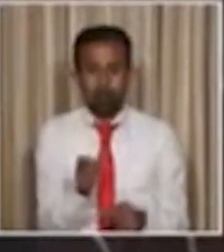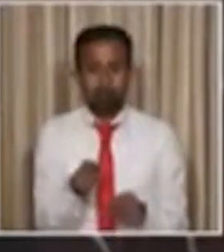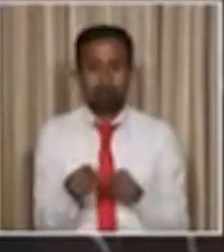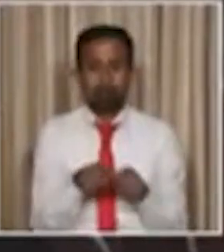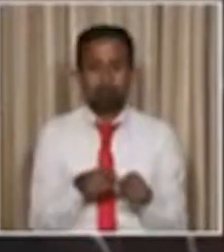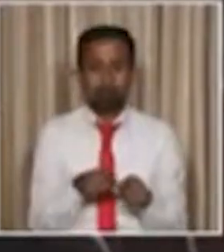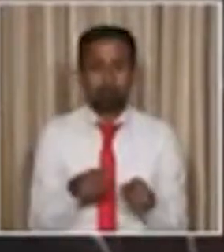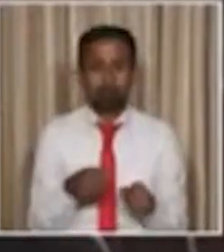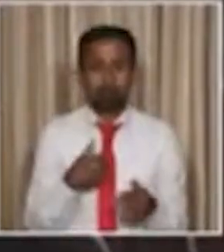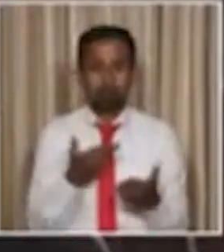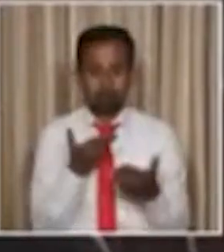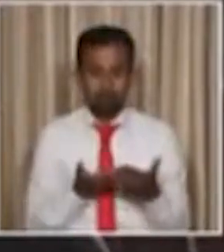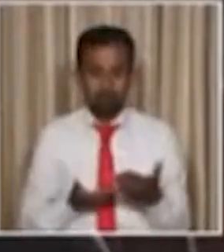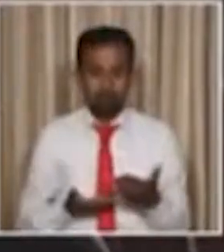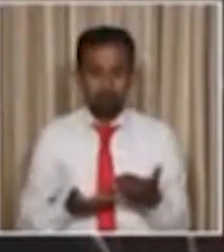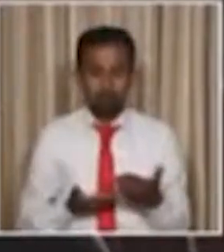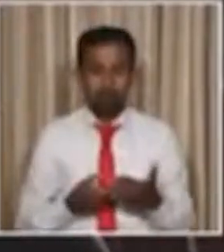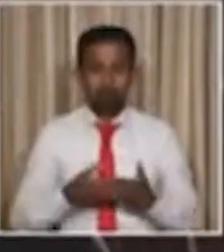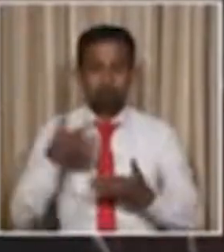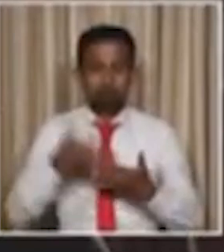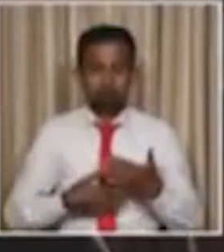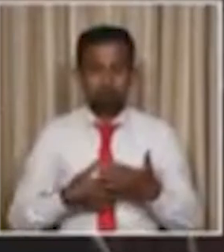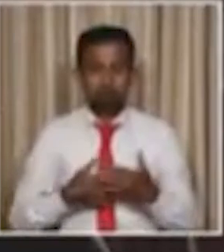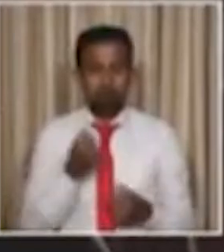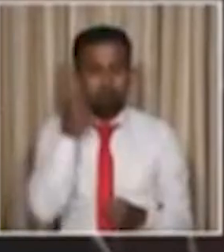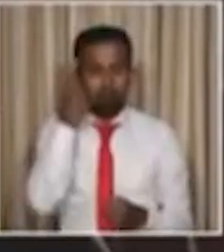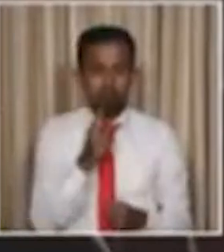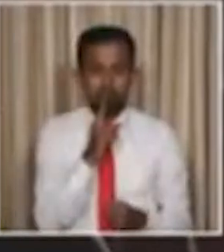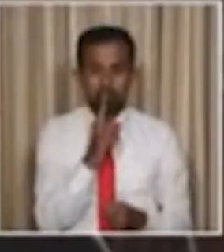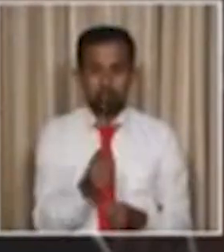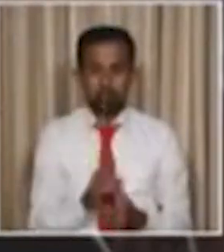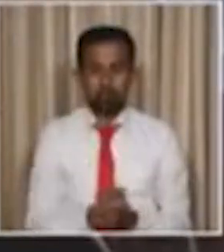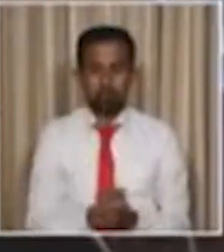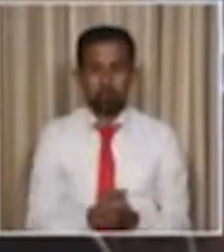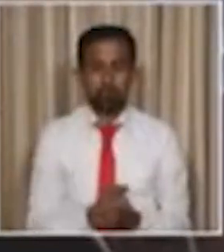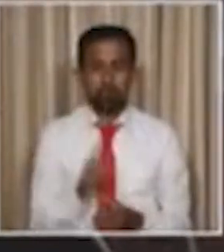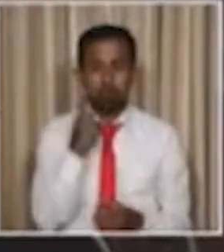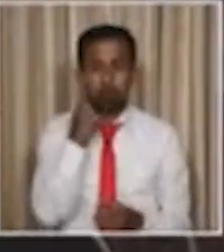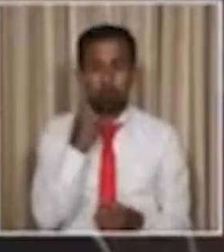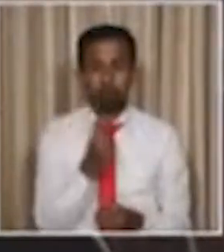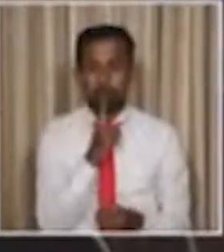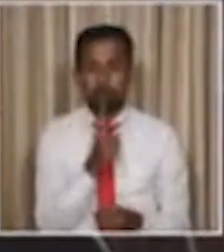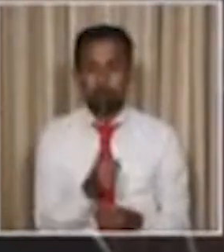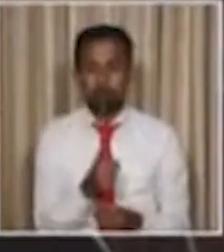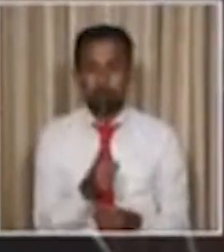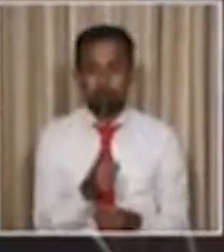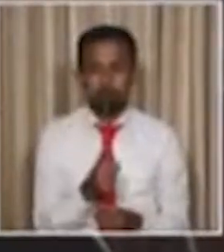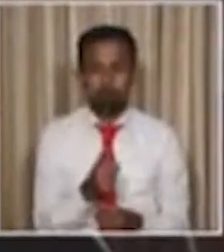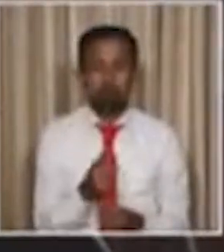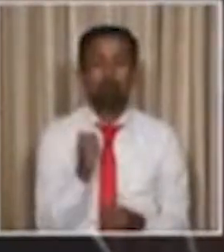මේ අපහමුවට ඇතිගෙන ඇති වාර්තාව සම්බන්ධයෙන් අදහසක් දක්වන්න පළවෙනිම කාරණේ තමයි